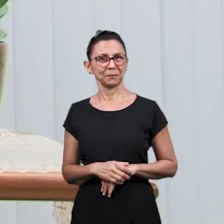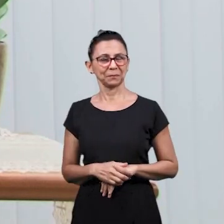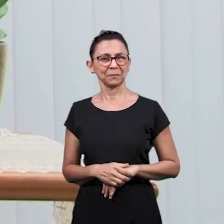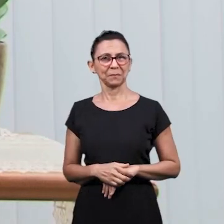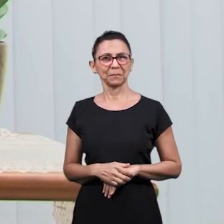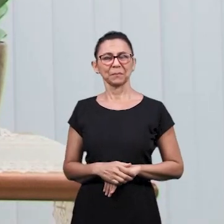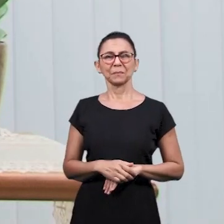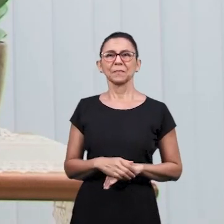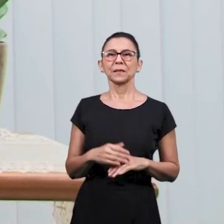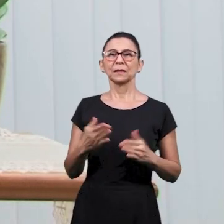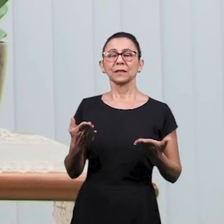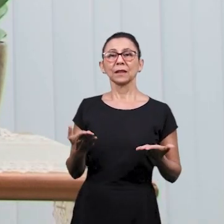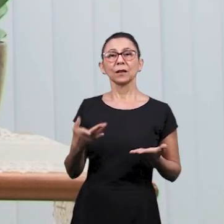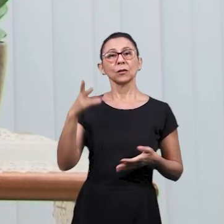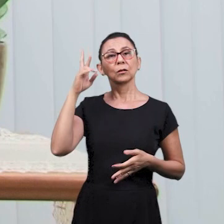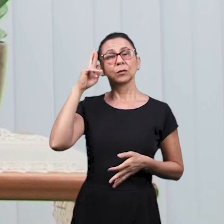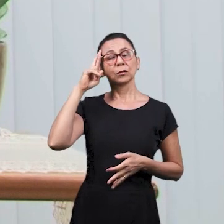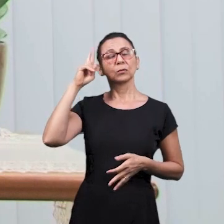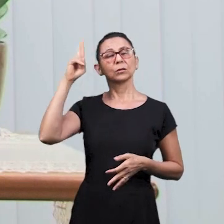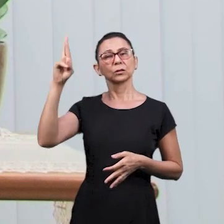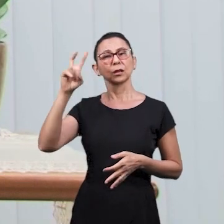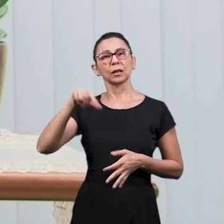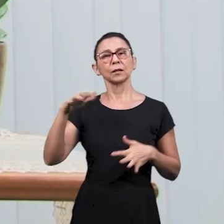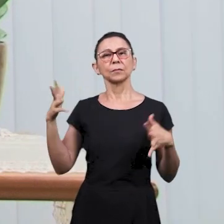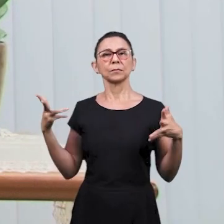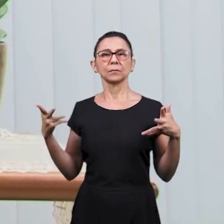манна, которая сошла с небес.